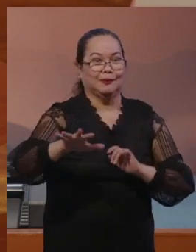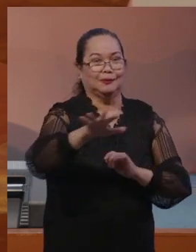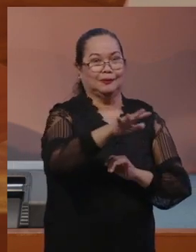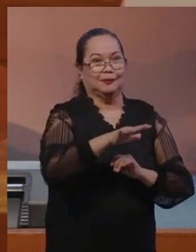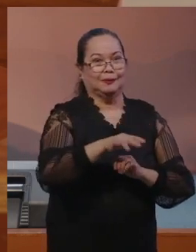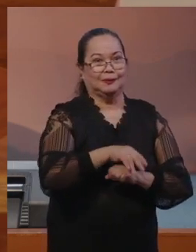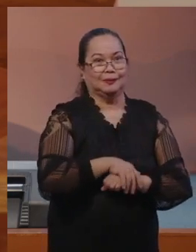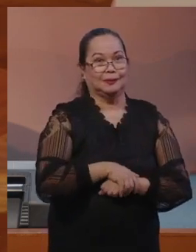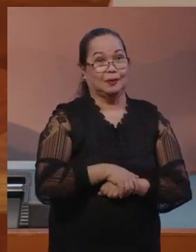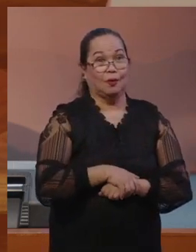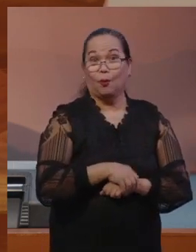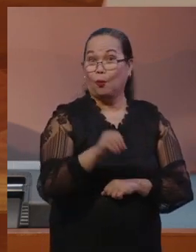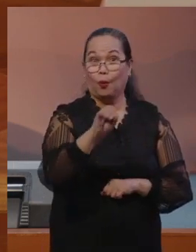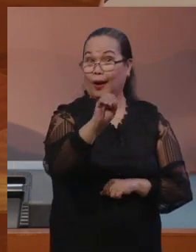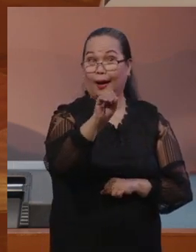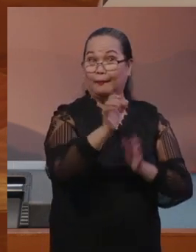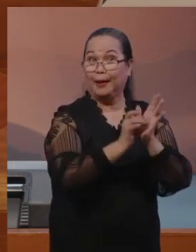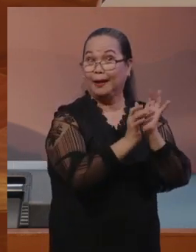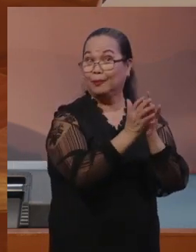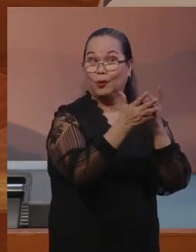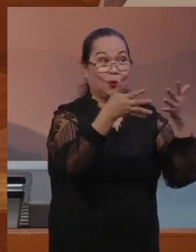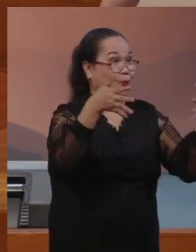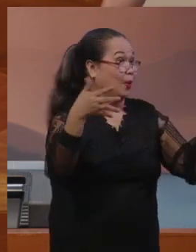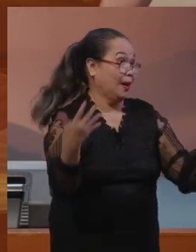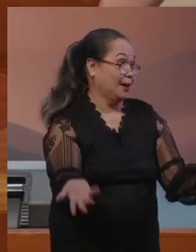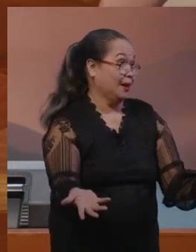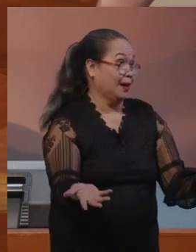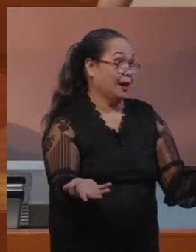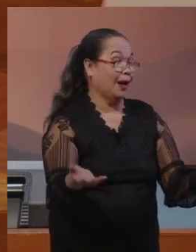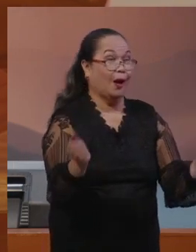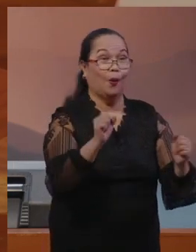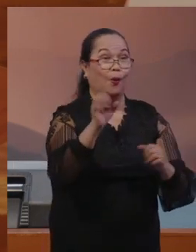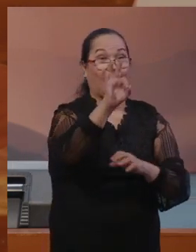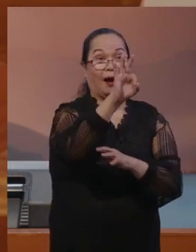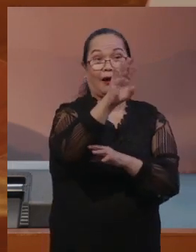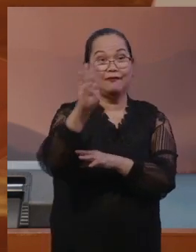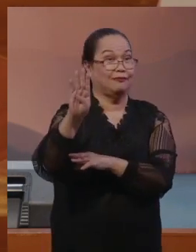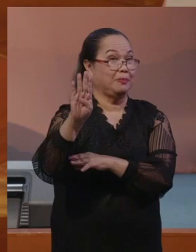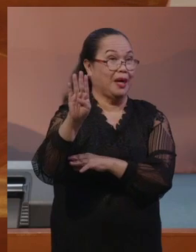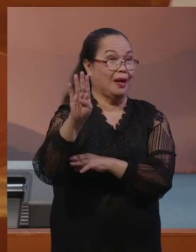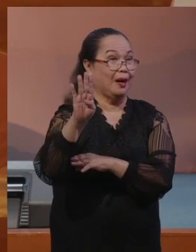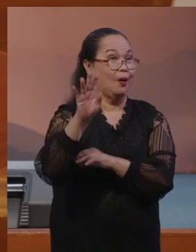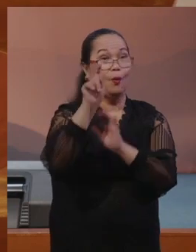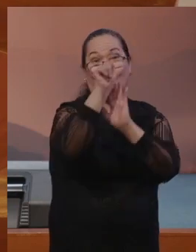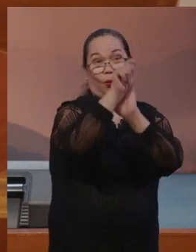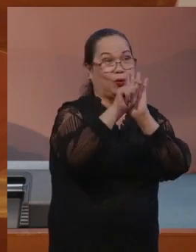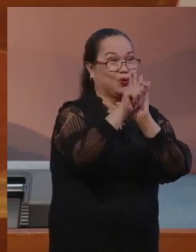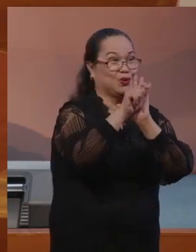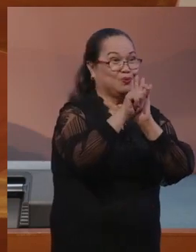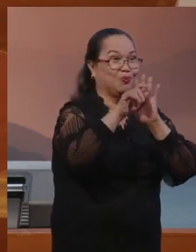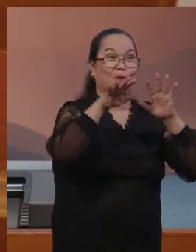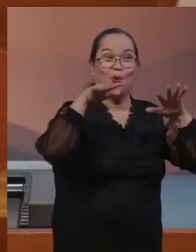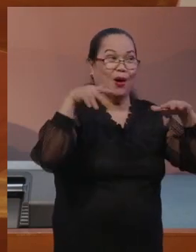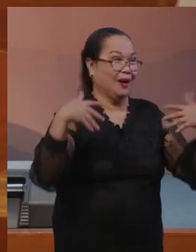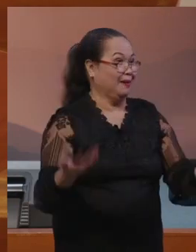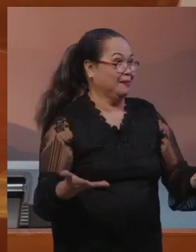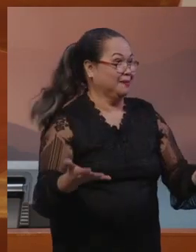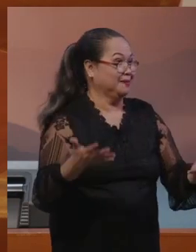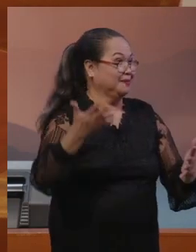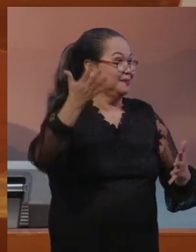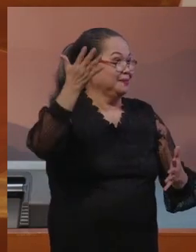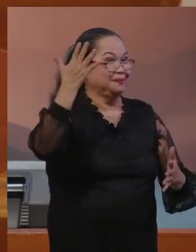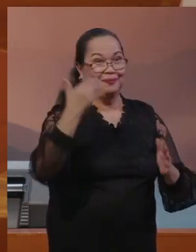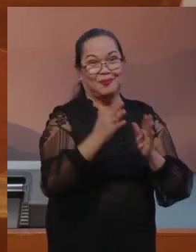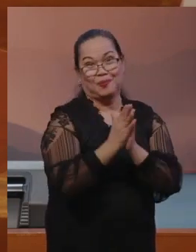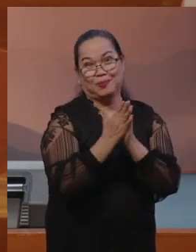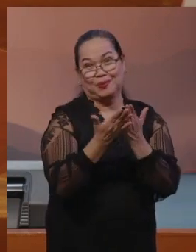Wala siyang Bible, walang social media, walang YouTube. Wala pang ang libro nun